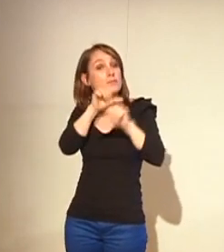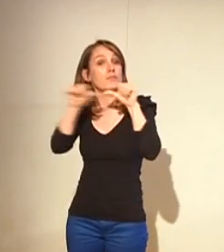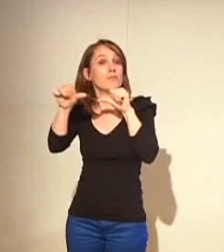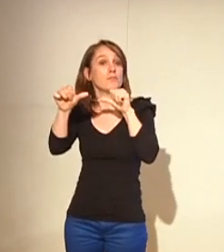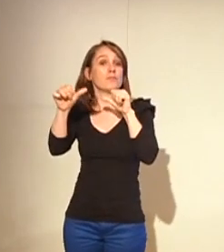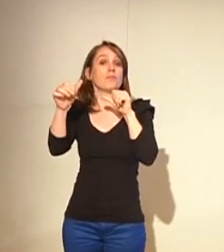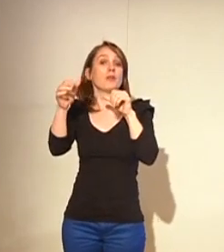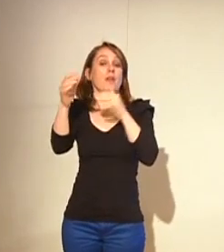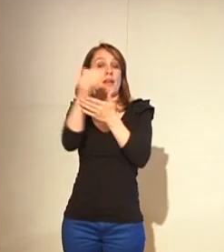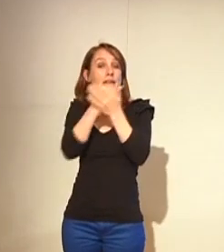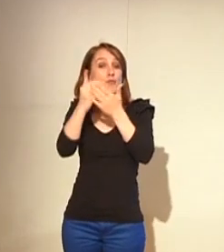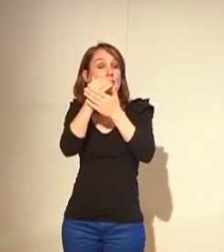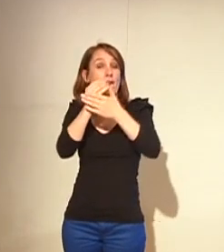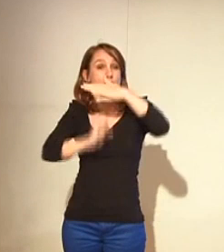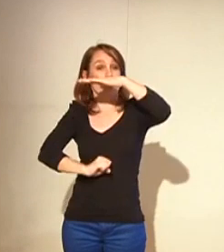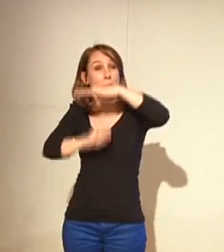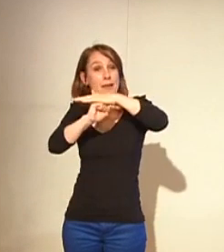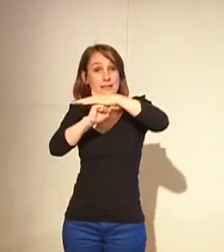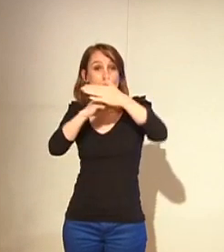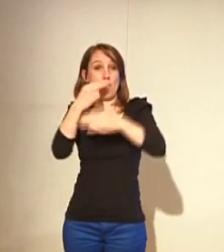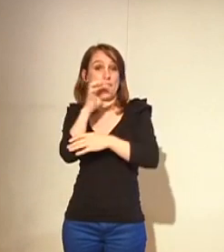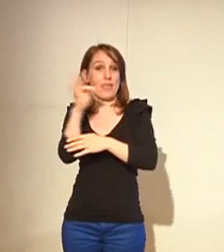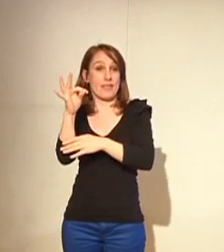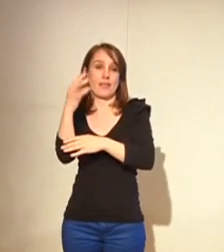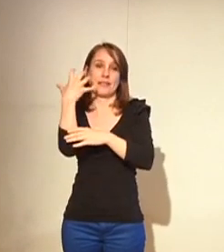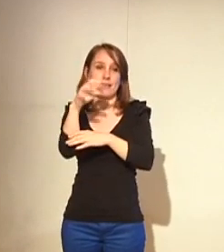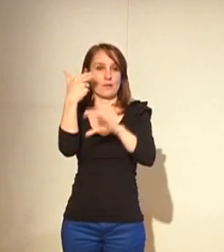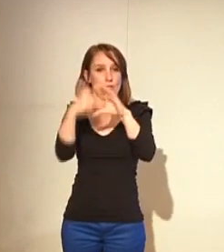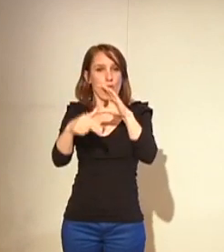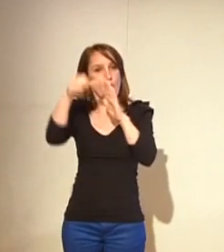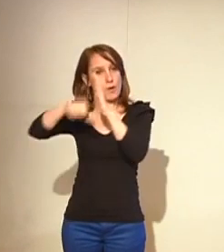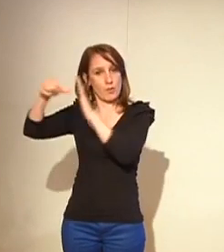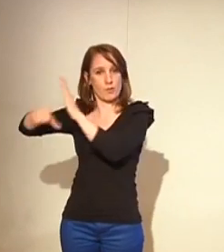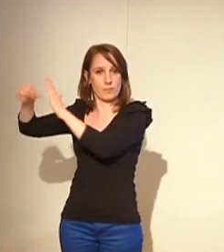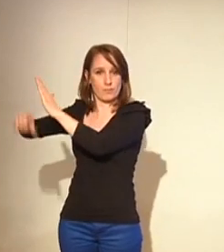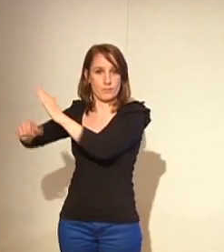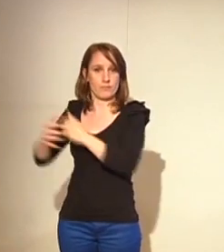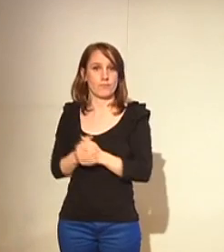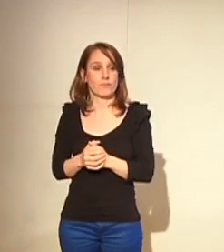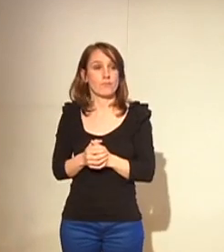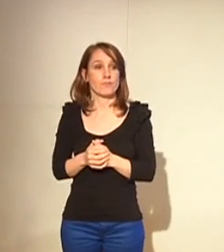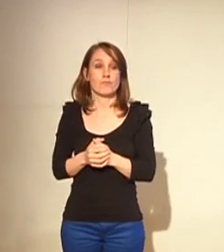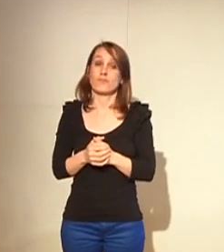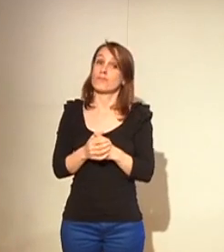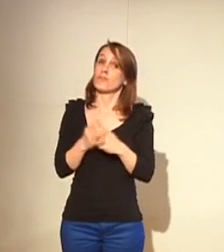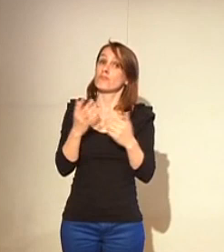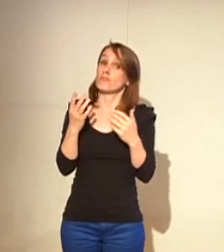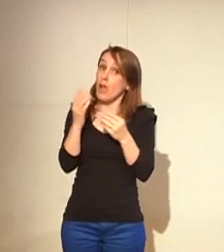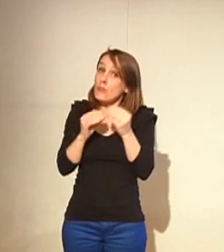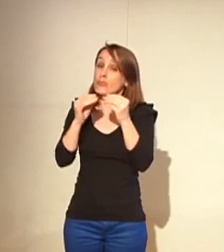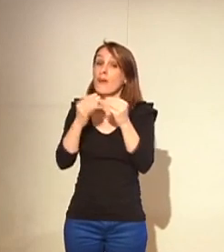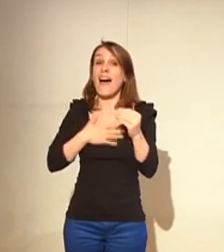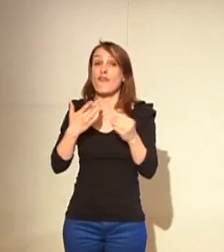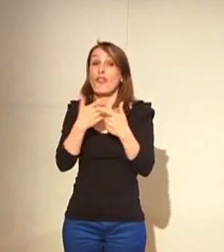rémunération plafond mensuel net liée à la fonction de 500 € ainsi que 0 €